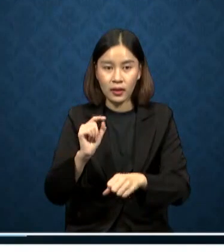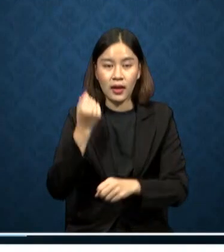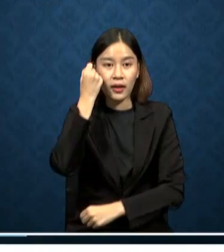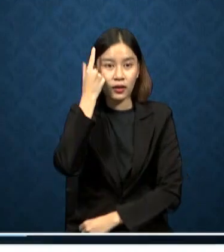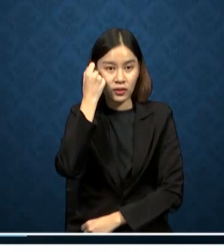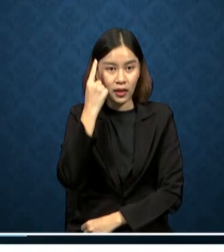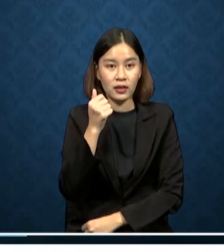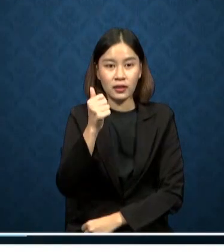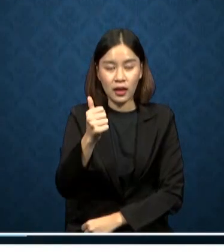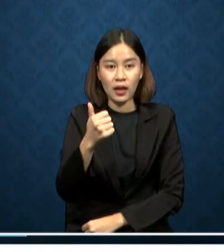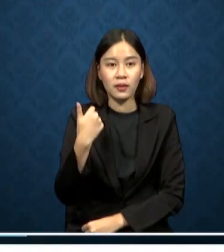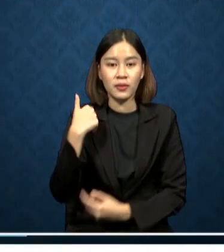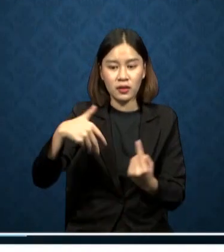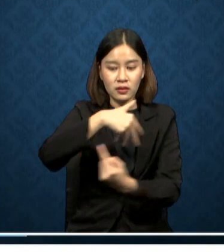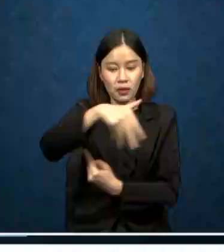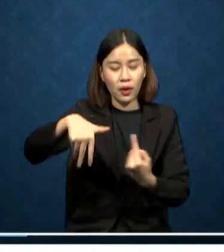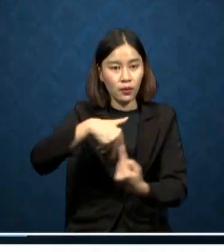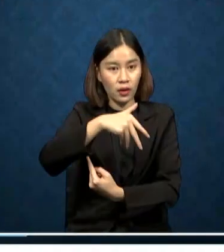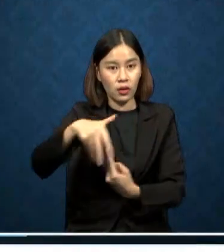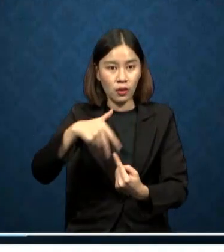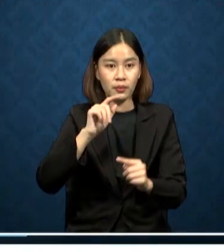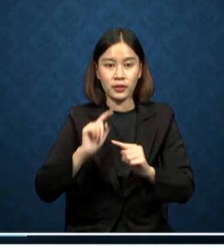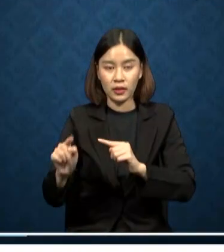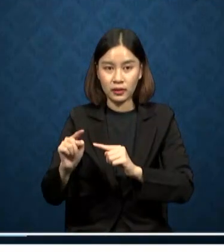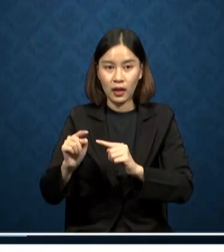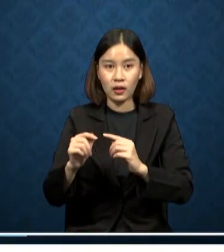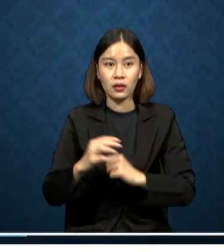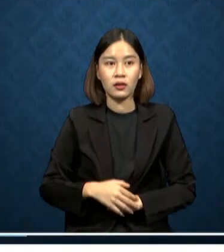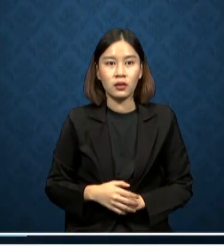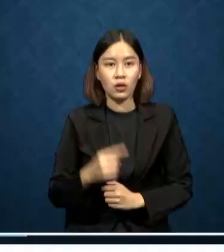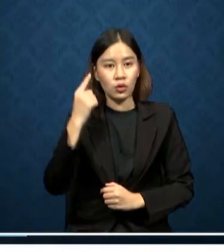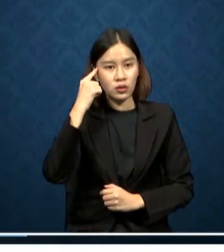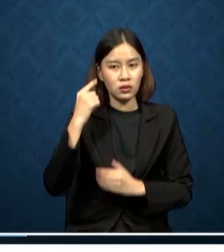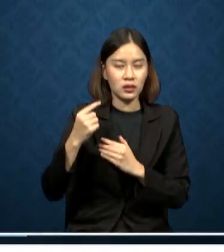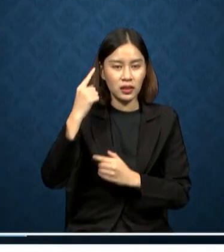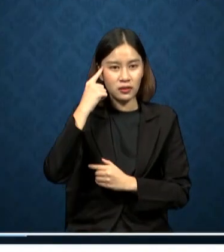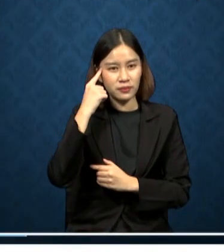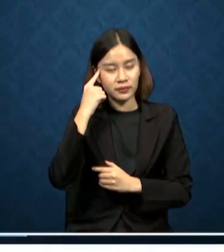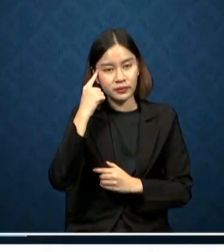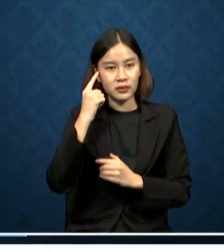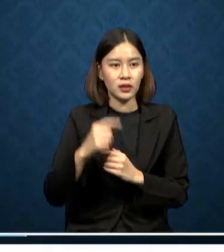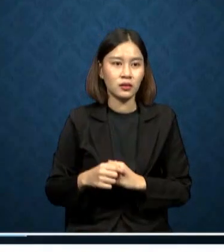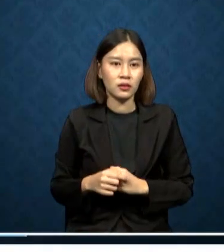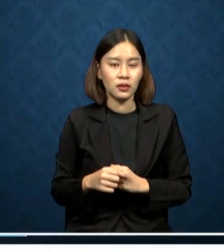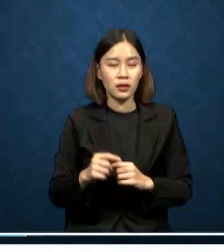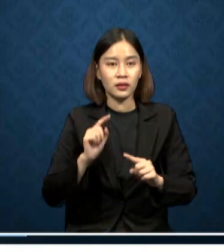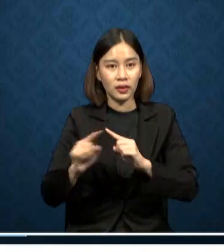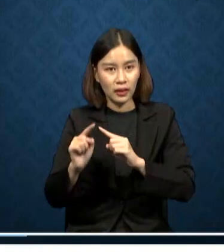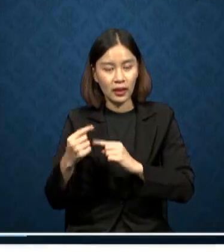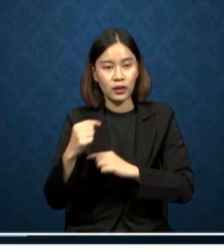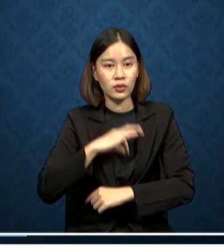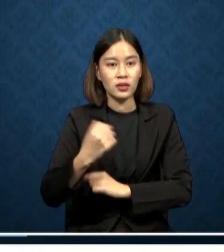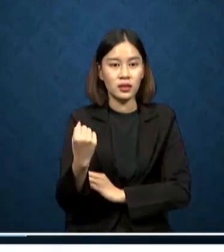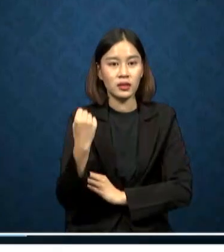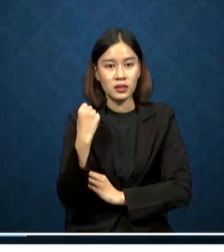เข้าใจ realizarส einf partneredอม ลความบบัระแงให้กขุมผเห้นต่าง ให้มีครามเชื่อมั่น